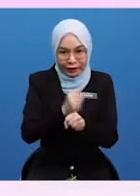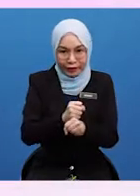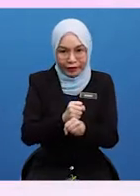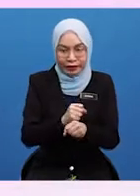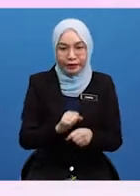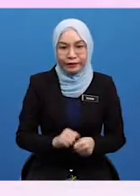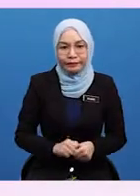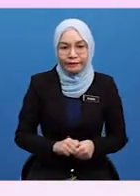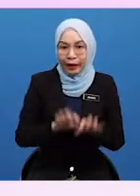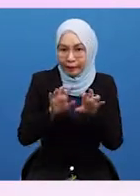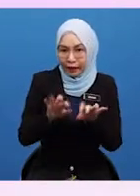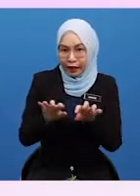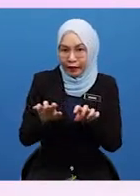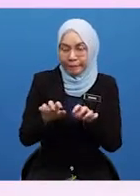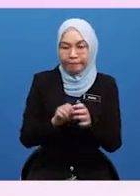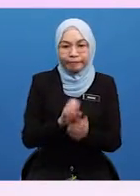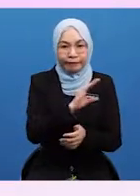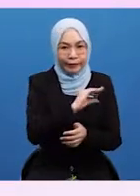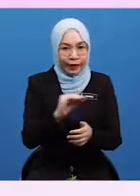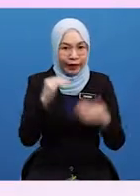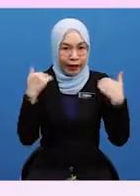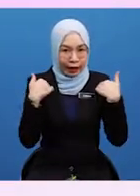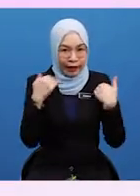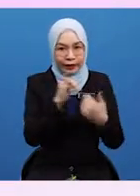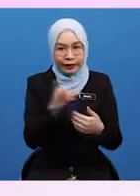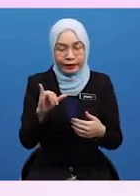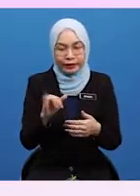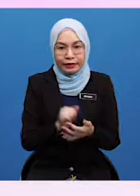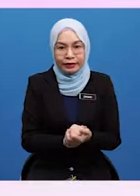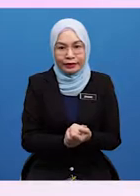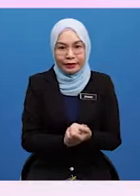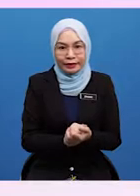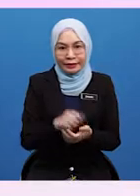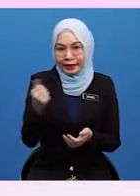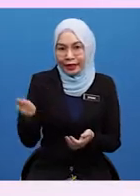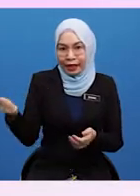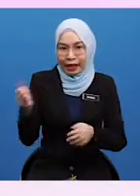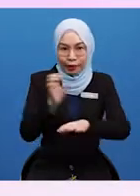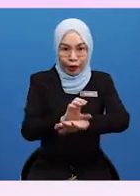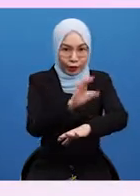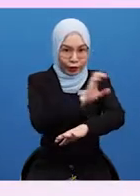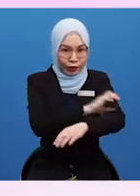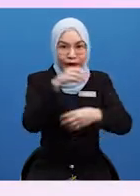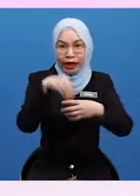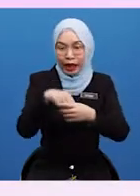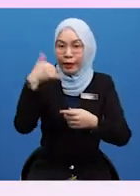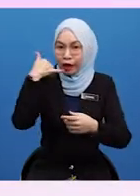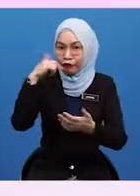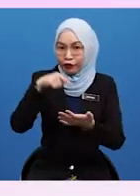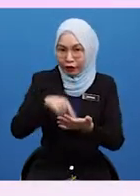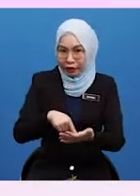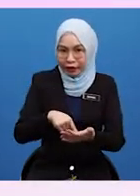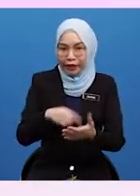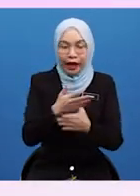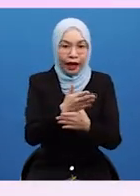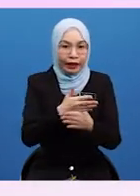naik dengan adanya aplikasi Microsoft Tahukah murid-murid semua antara